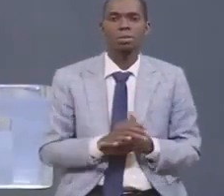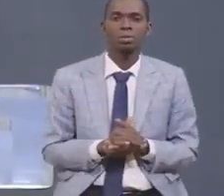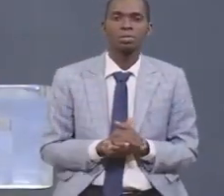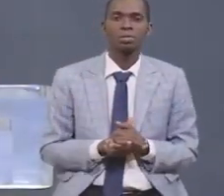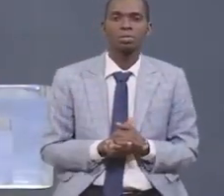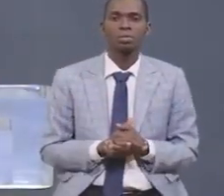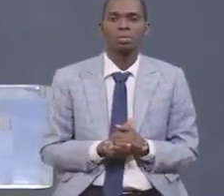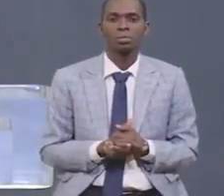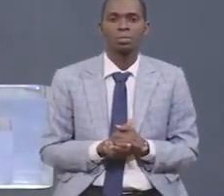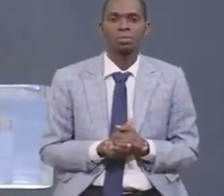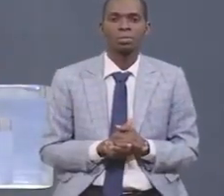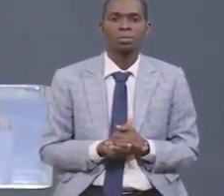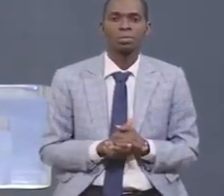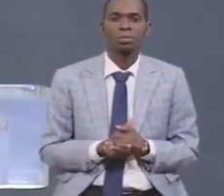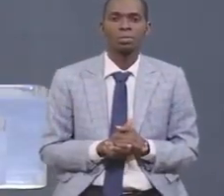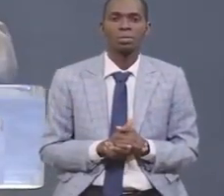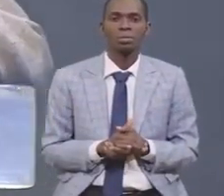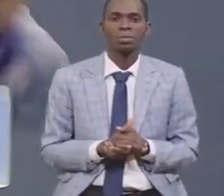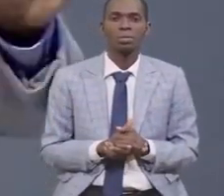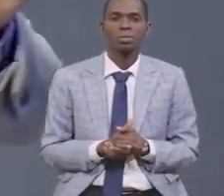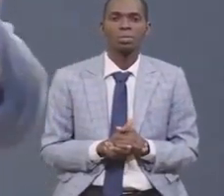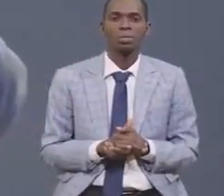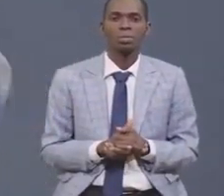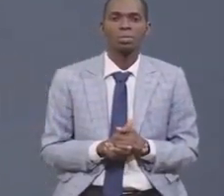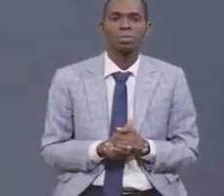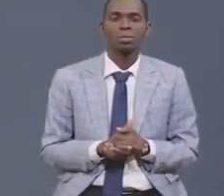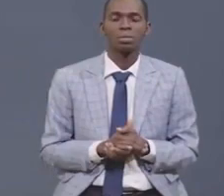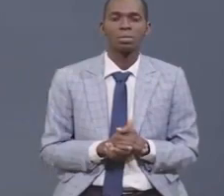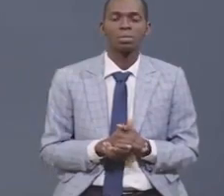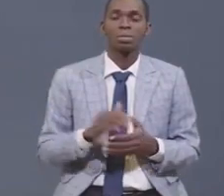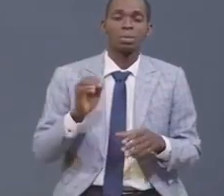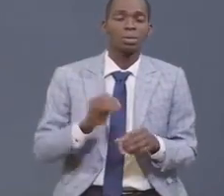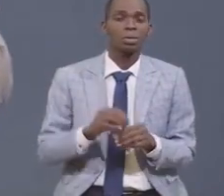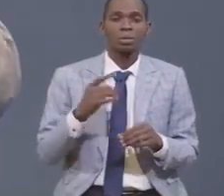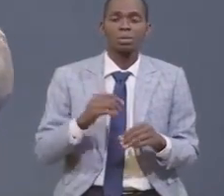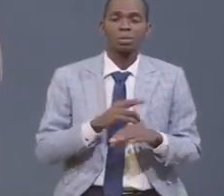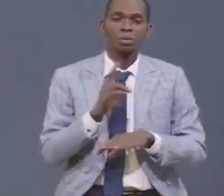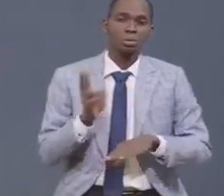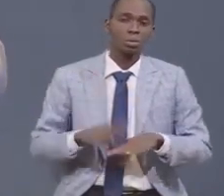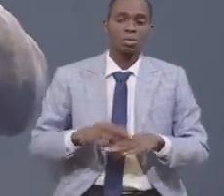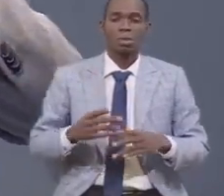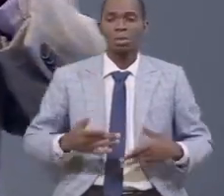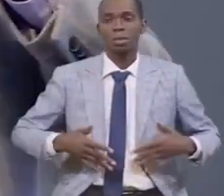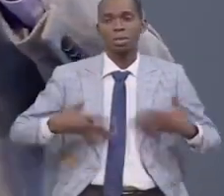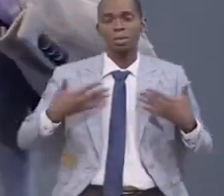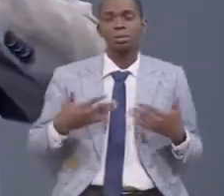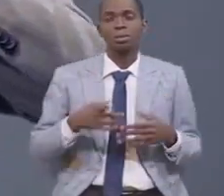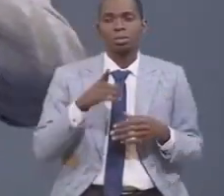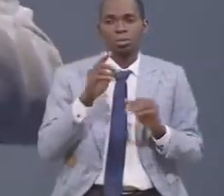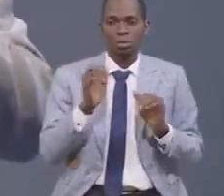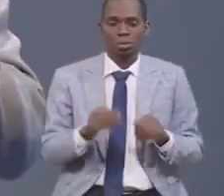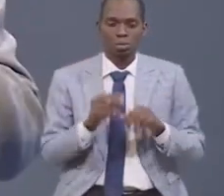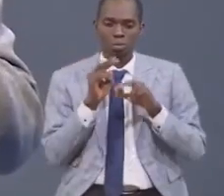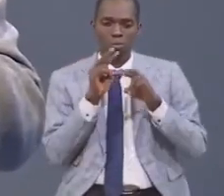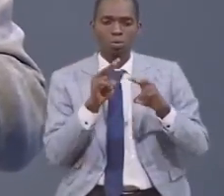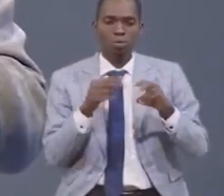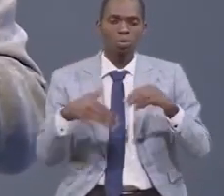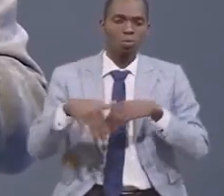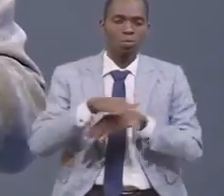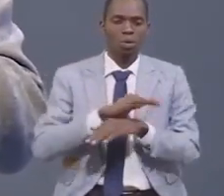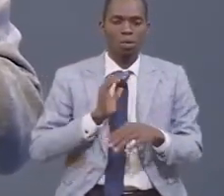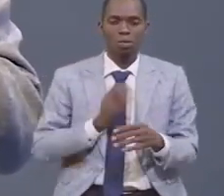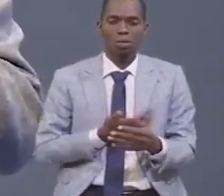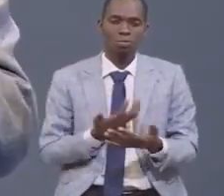మీకు ప్రాధాన్యతగా ఉన్నదో దాన్ని మీరు గమనించుకోవాలి. ఇన్ నార్మల్ లైఫ్, మన జీవితంలో వాచ్ ఓవర్ అవర్ వెల్స్,